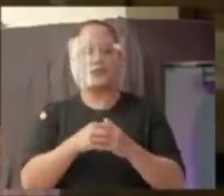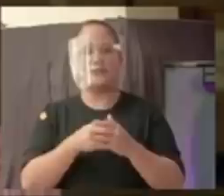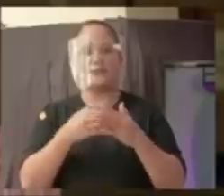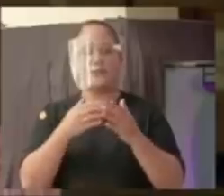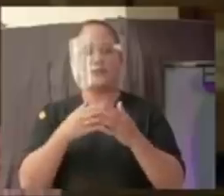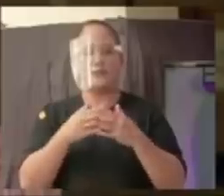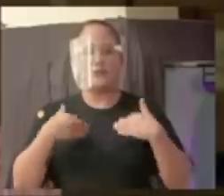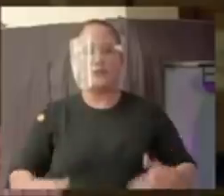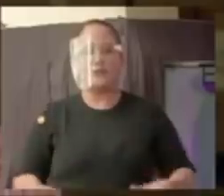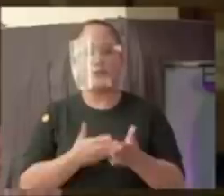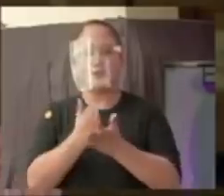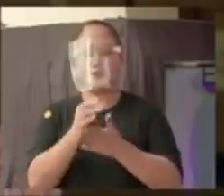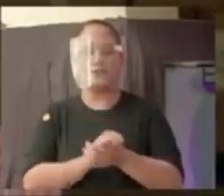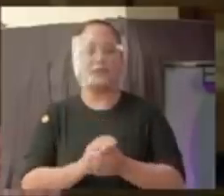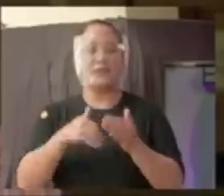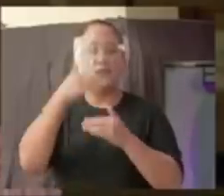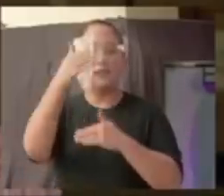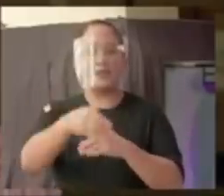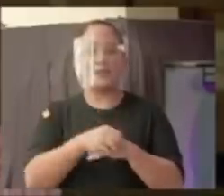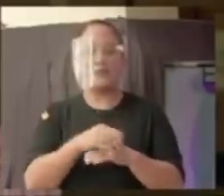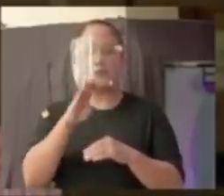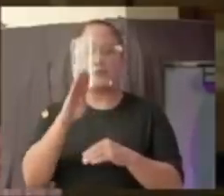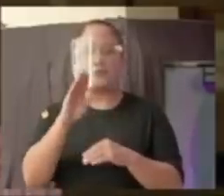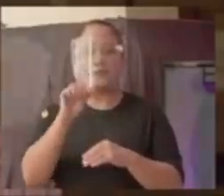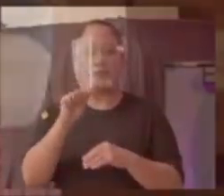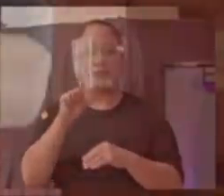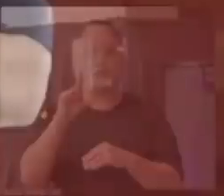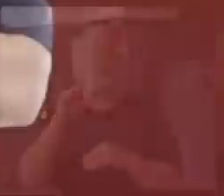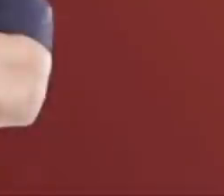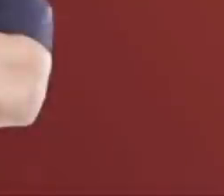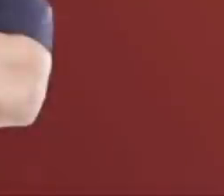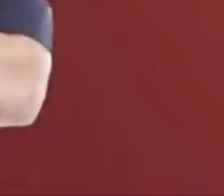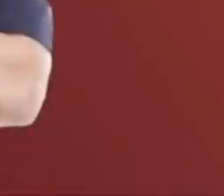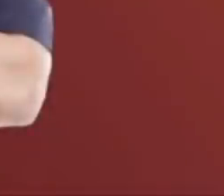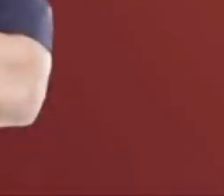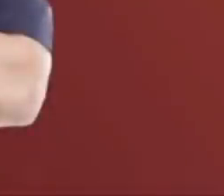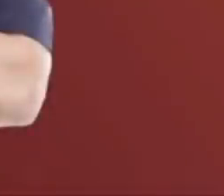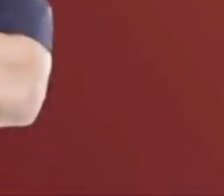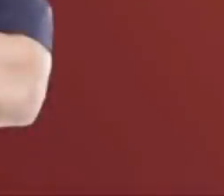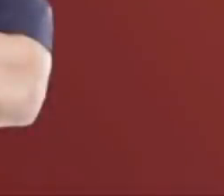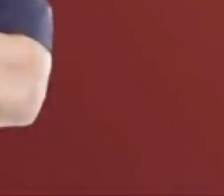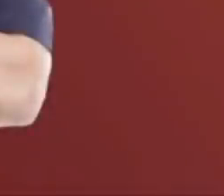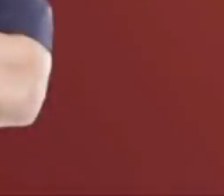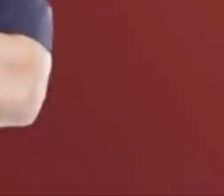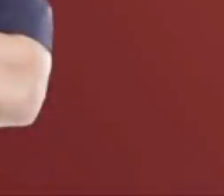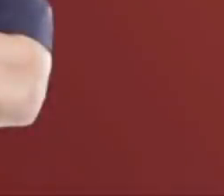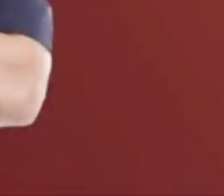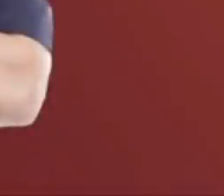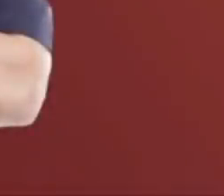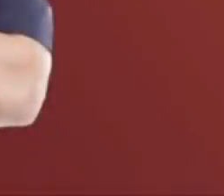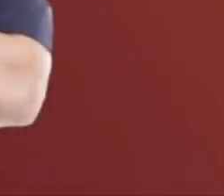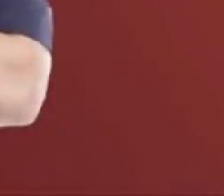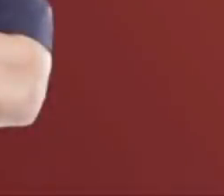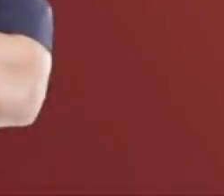Chel Jokno. Si Senator Teddy Bagilat ng Liberal Party, matagal na nating kahanay si Congressman Teddy,